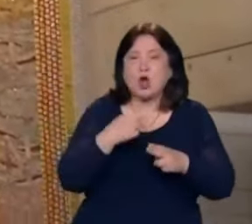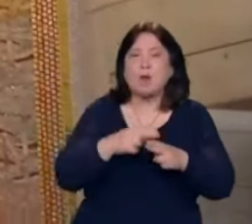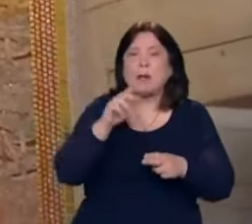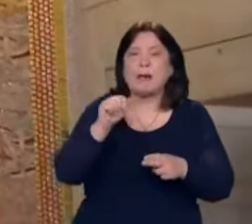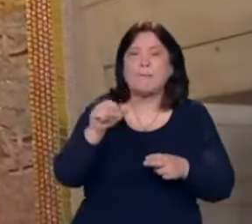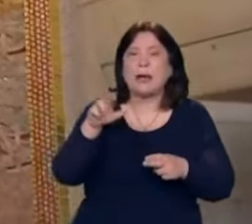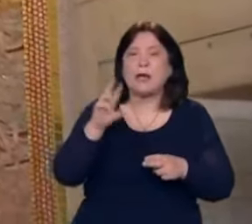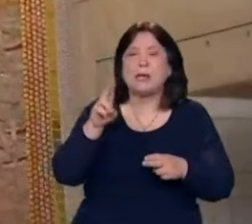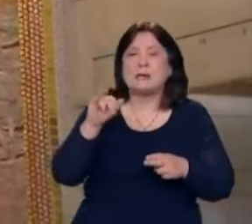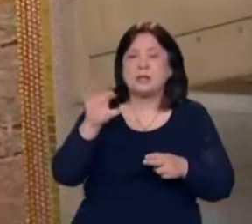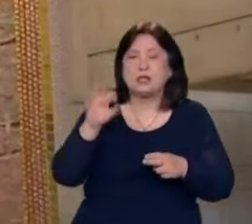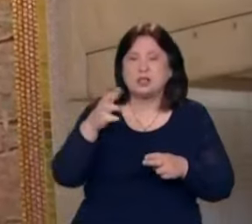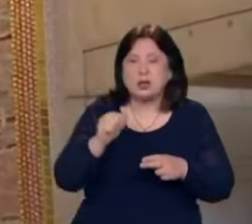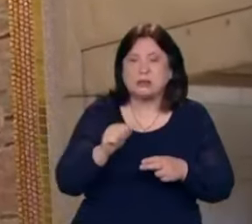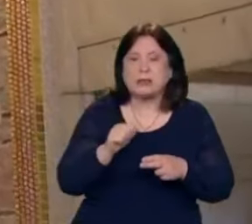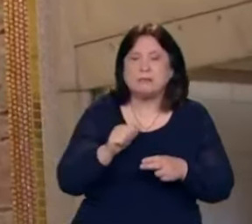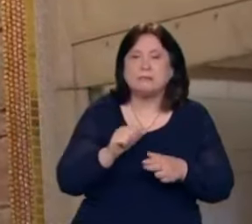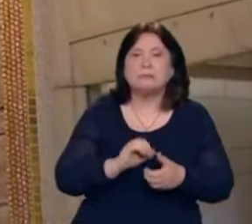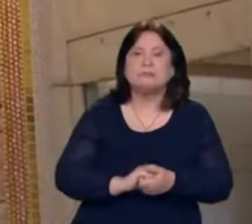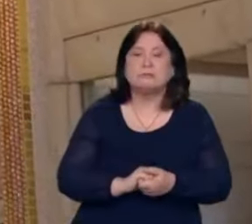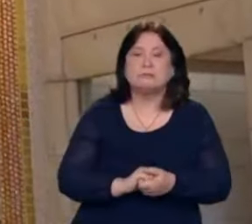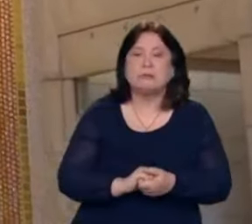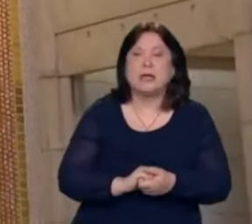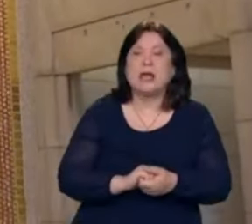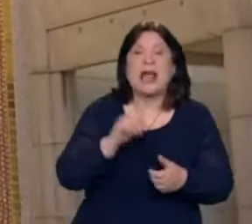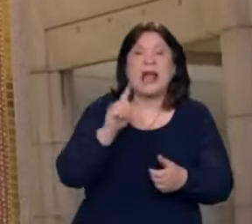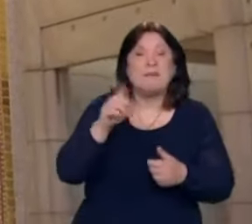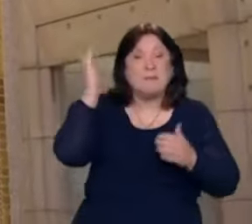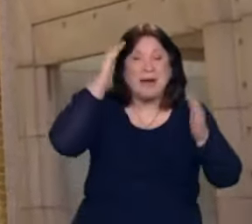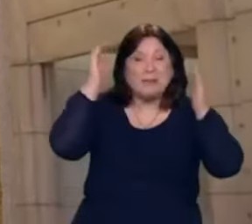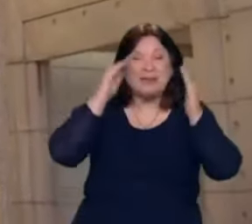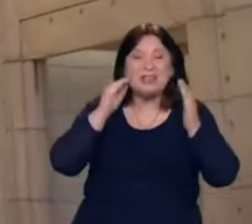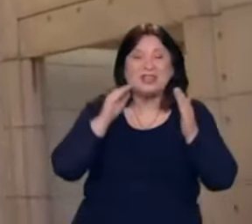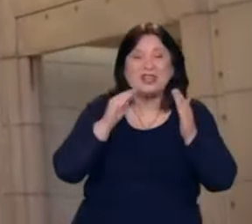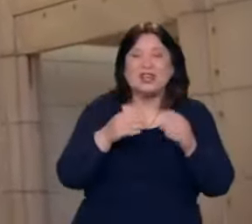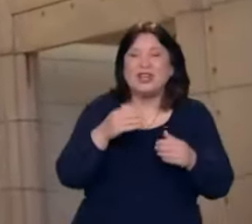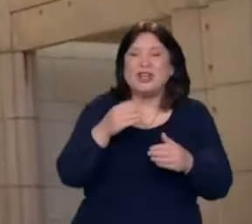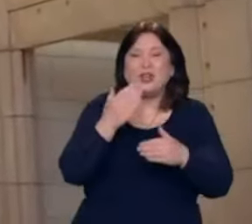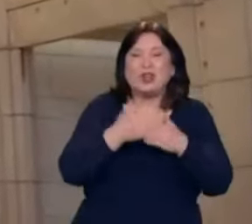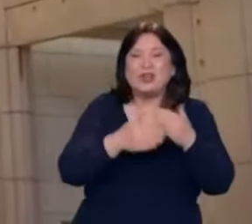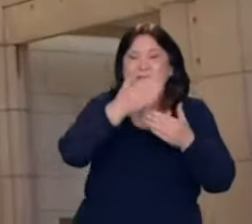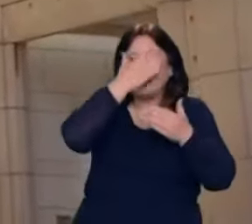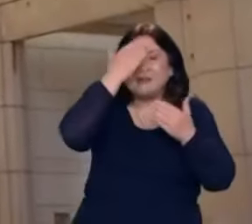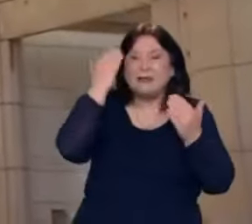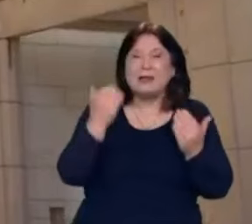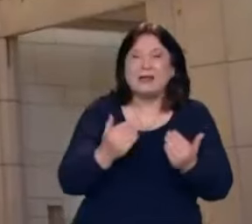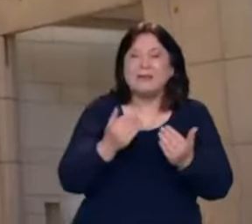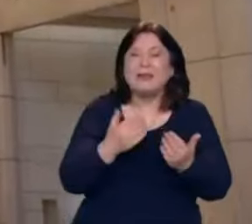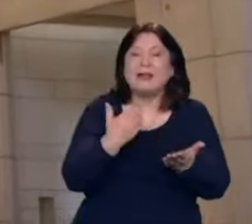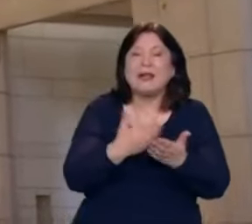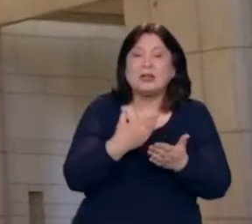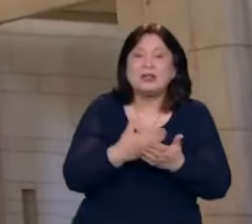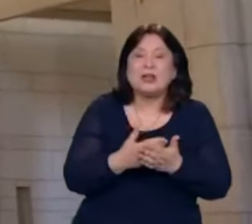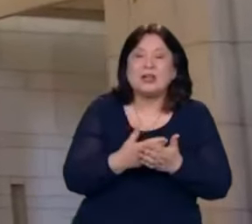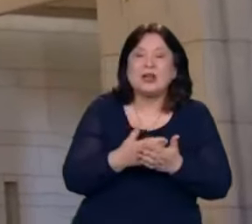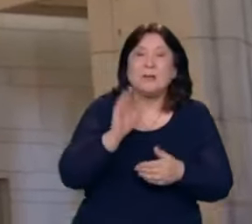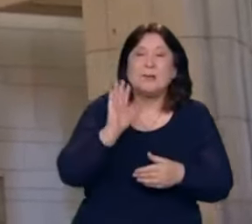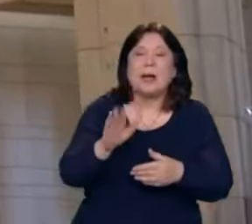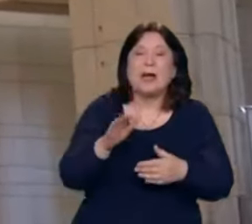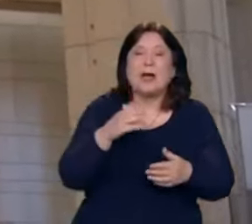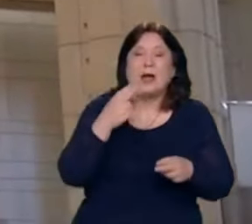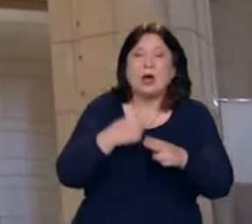Parkinsona ale papież nie do końca zdaje sobie sprawę przyczyn tej słabości